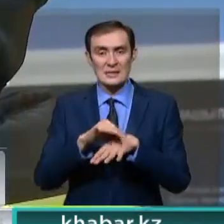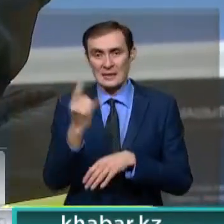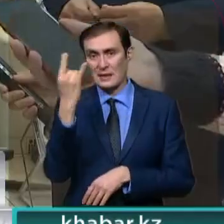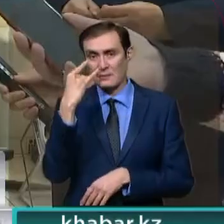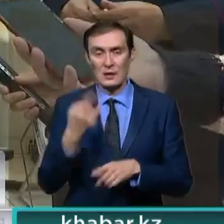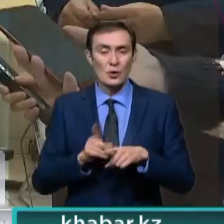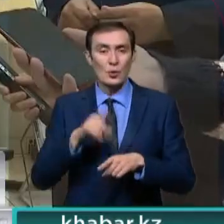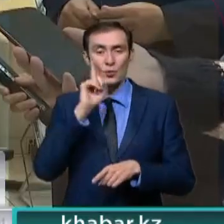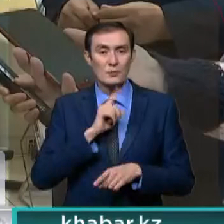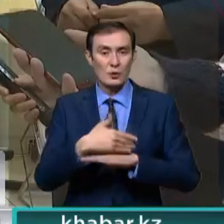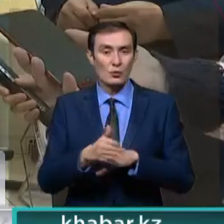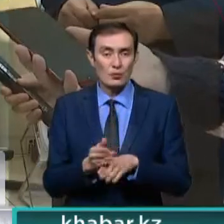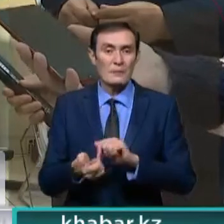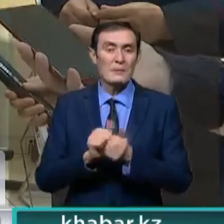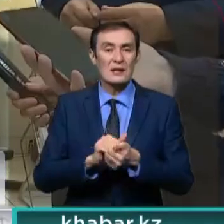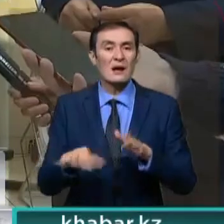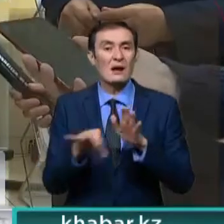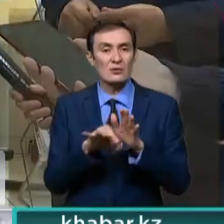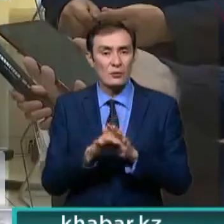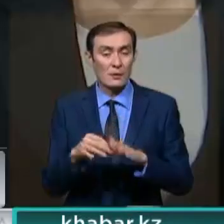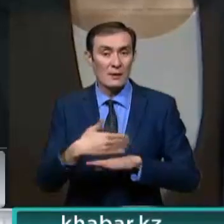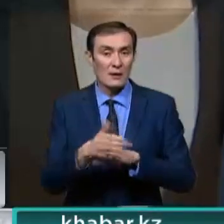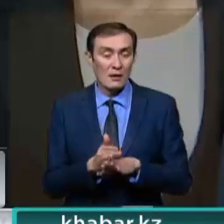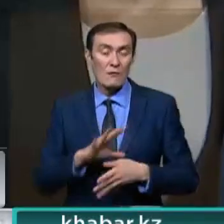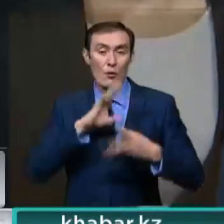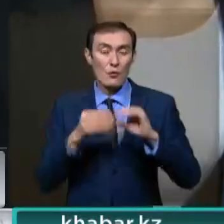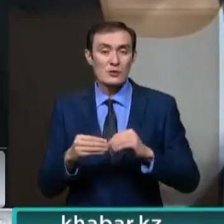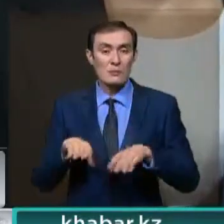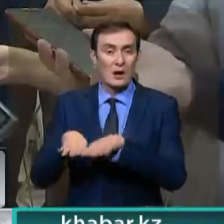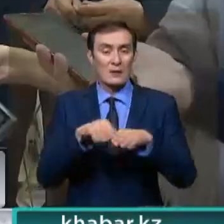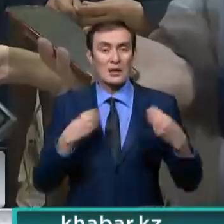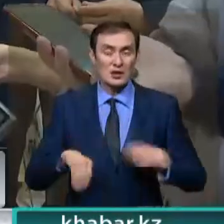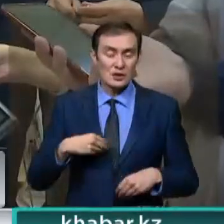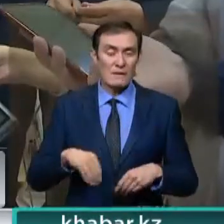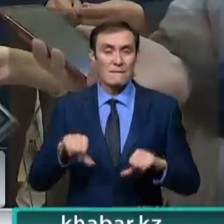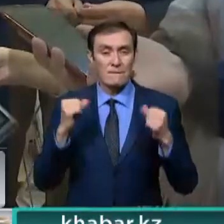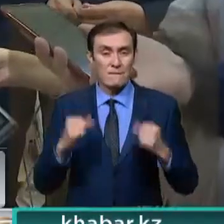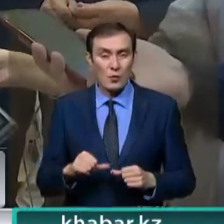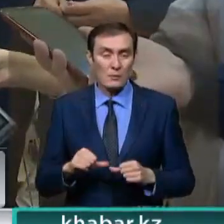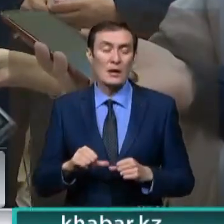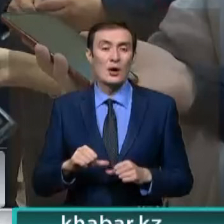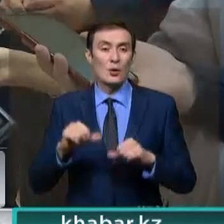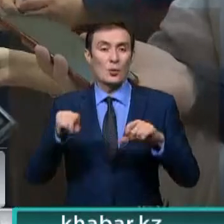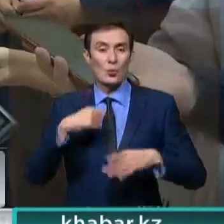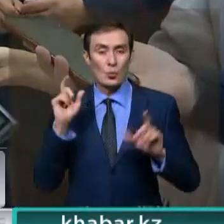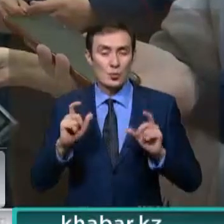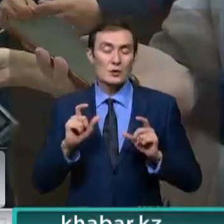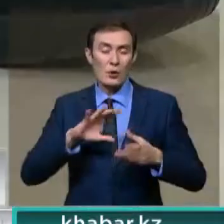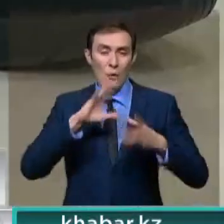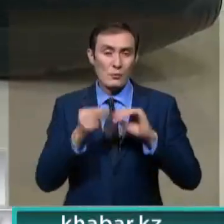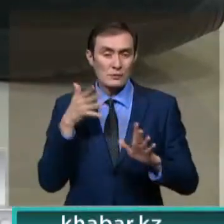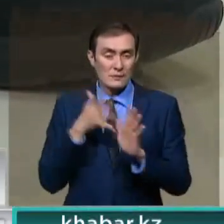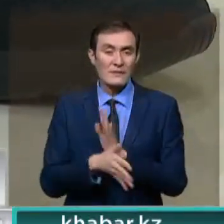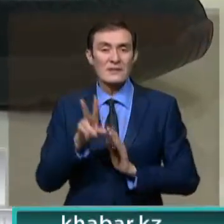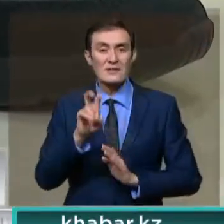неудобные классические туфли заменят кроссовками. В среднем комплект одежды – это форма, демисезонная зимняя куртки, обувь, обойдутся